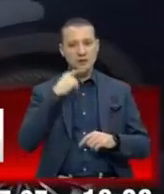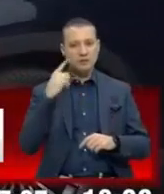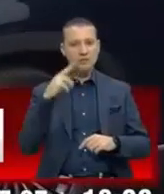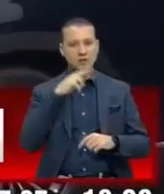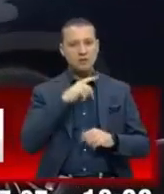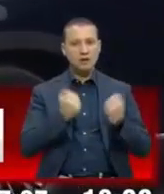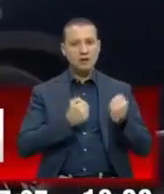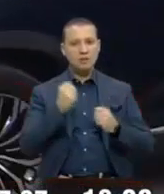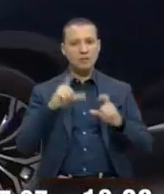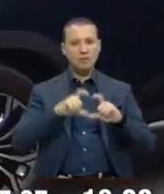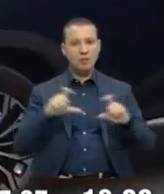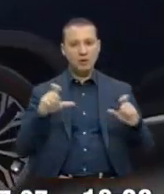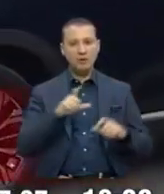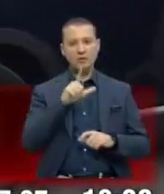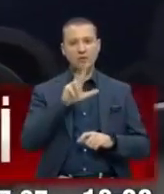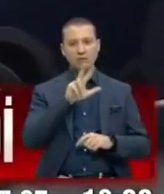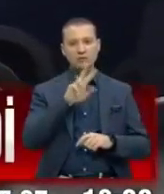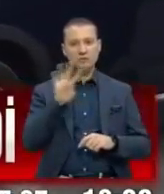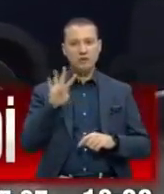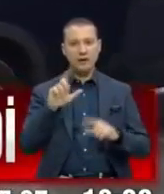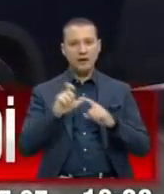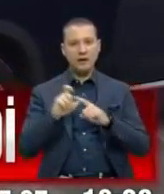kırmızı renkli TOGG'un plakası ise